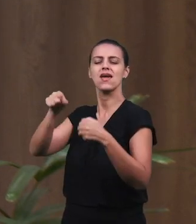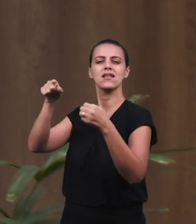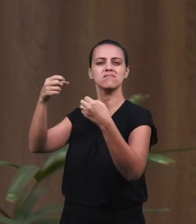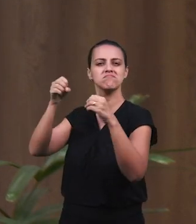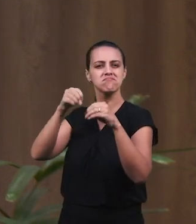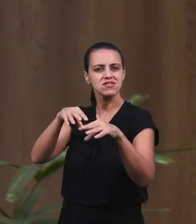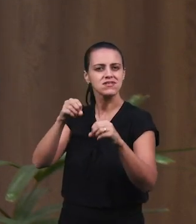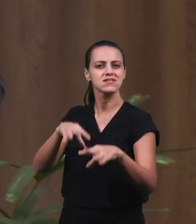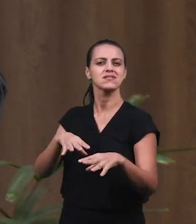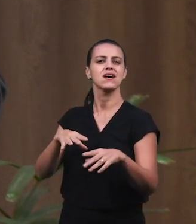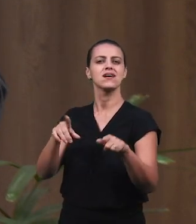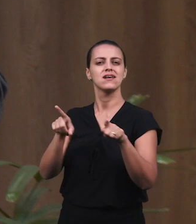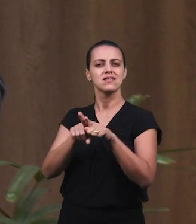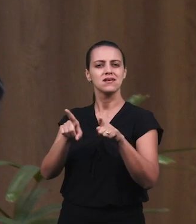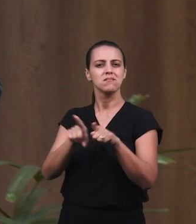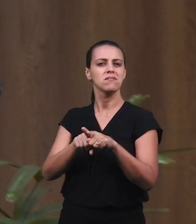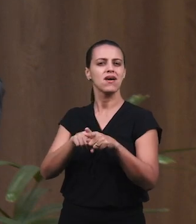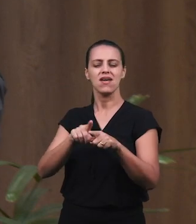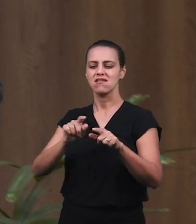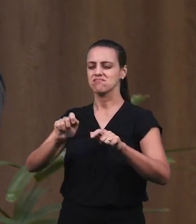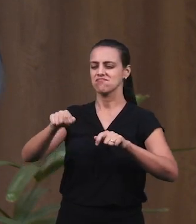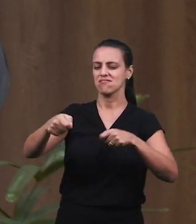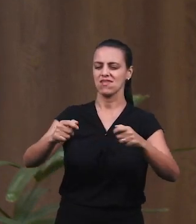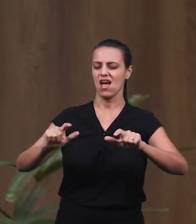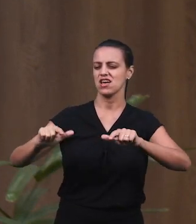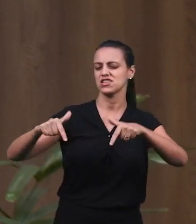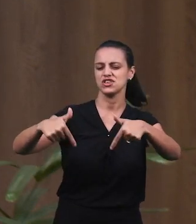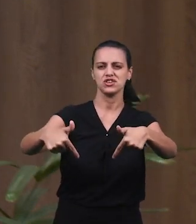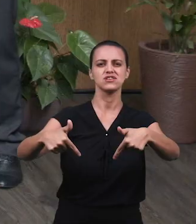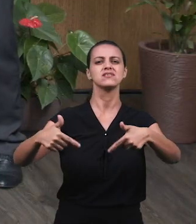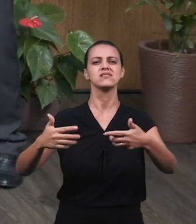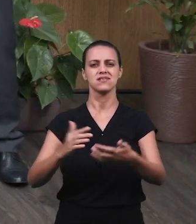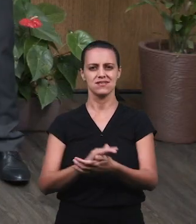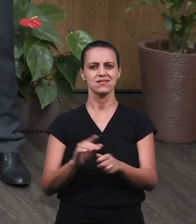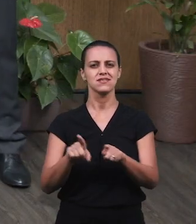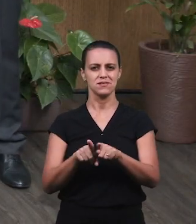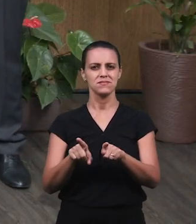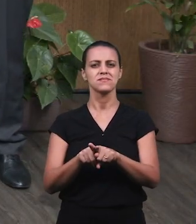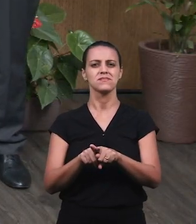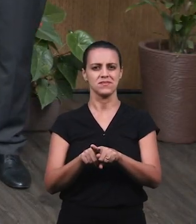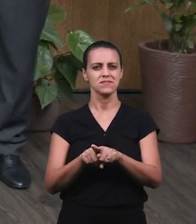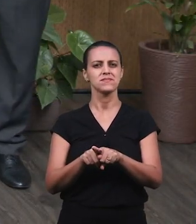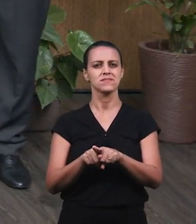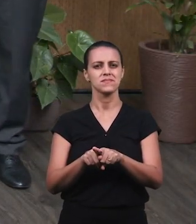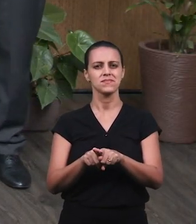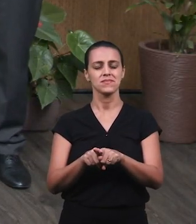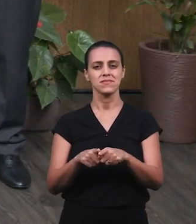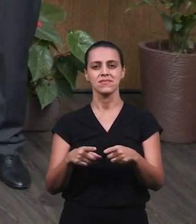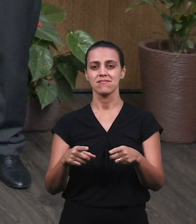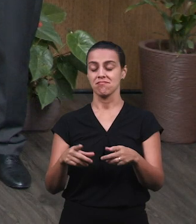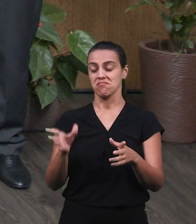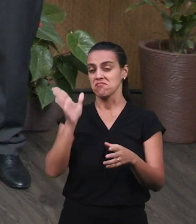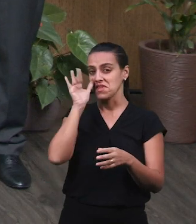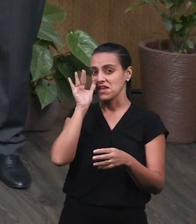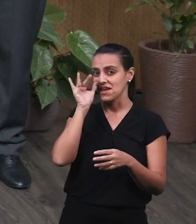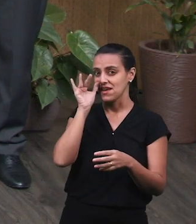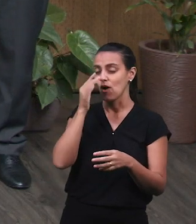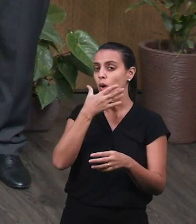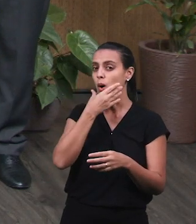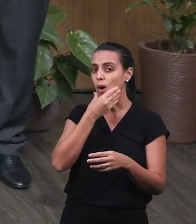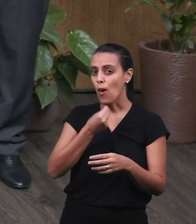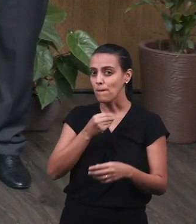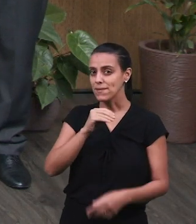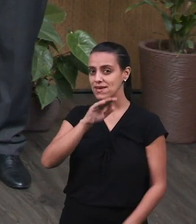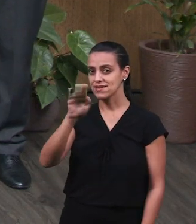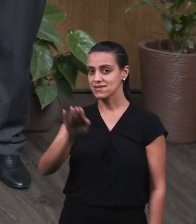signes qu'il réalisait. Il est intéressant ce jour que Zachée, il est monté dans